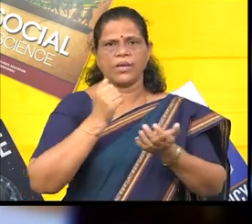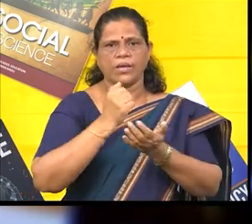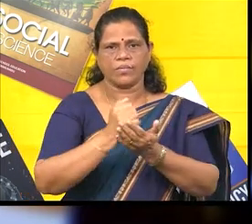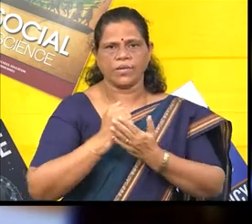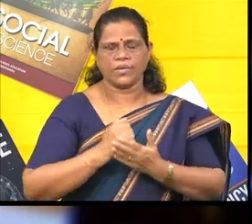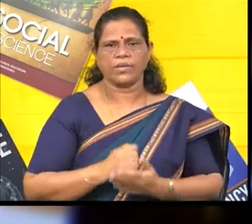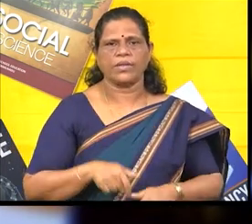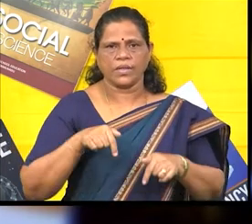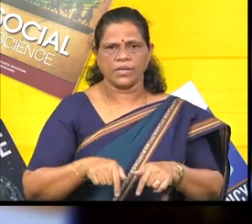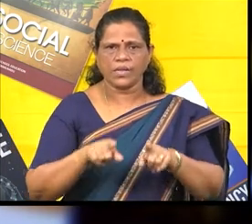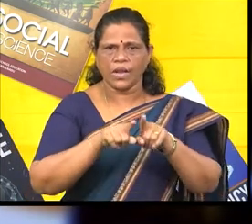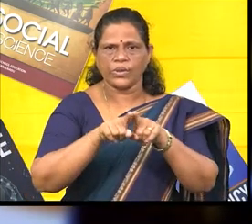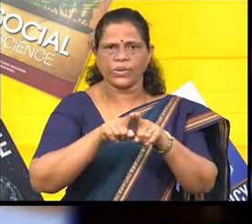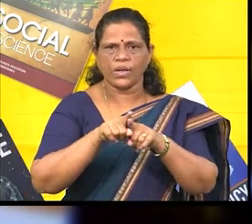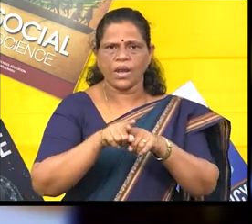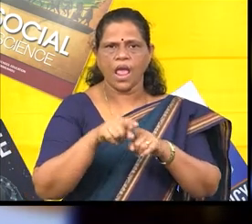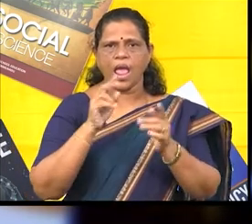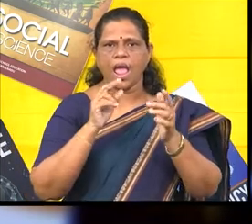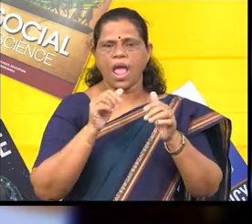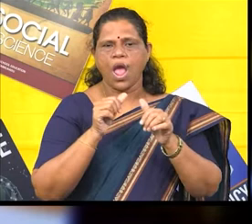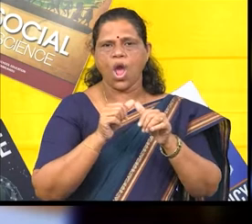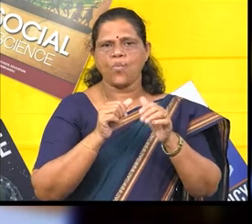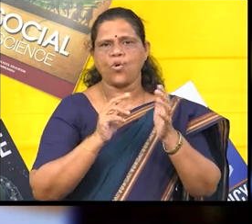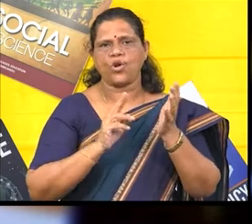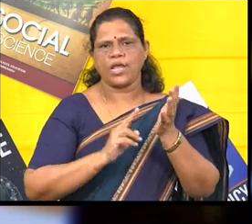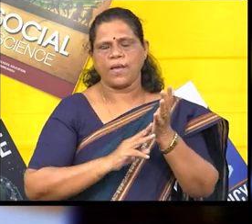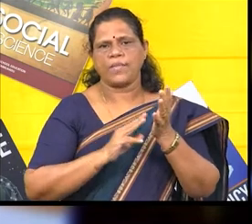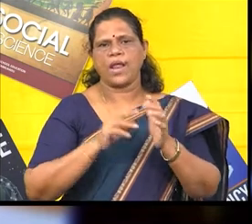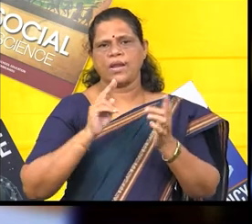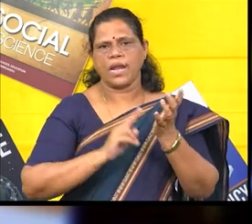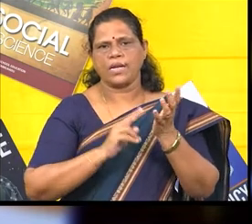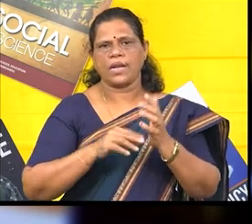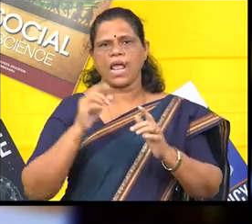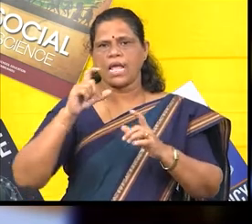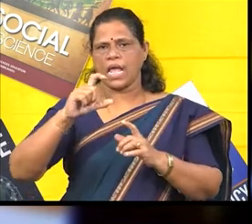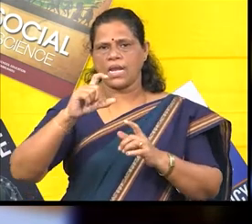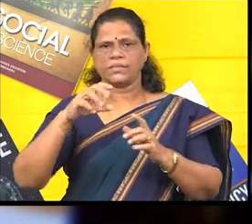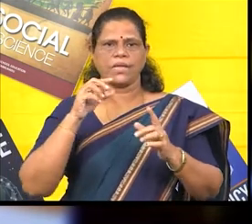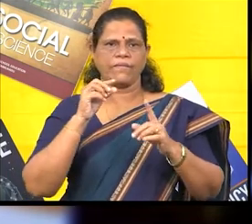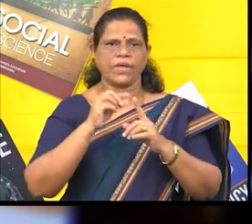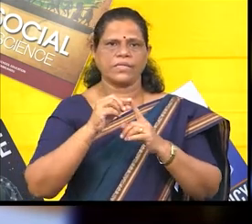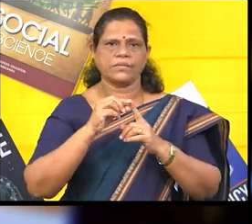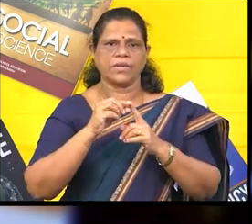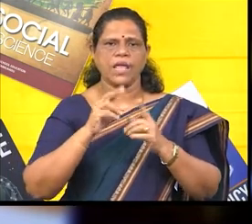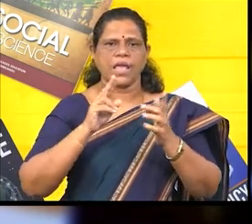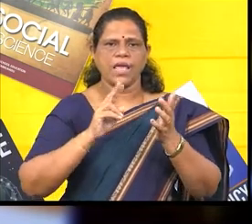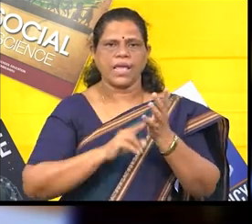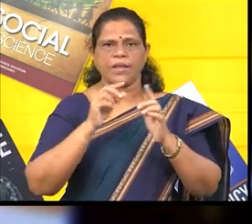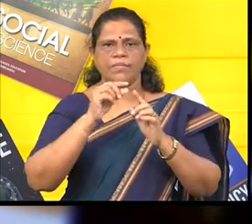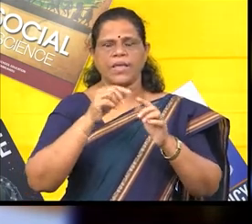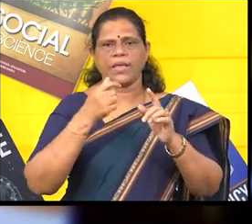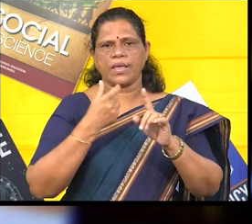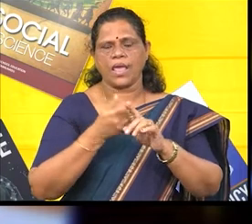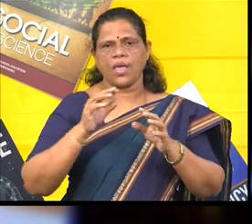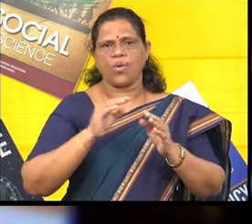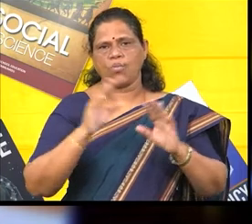அதிகமாக பயன்படுகிறது. இதில் எடுத்துக்காட்டாக அமோனியம் நைட்ரேட், கால்சியம் பாஸ்பேட், என்பிகே போன்ற